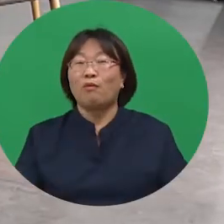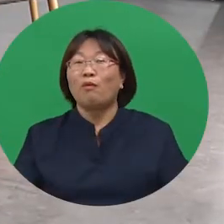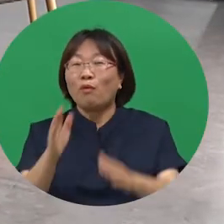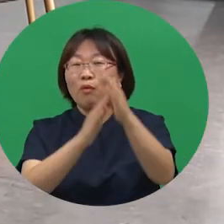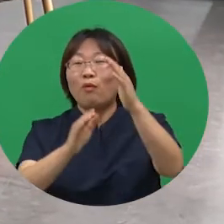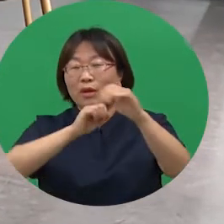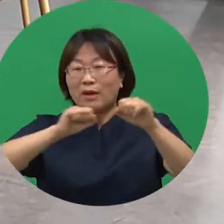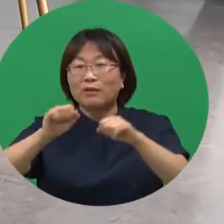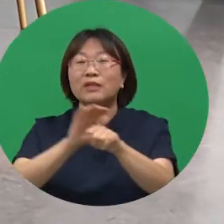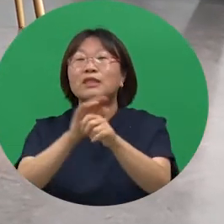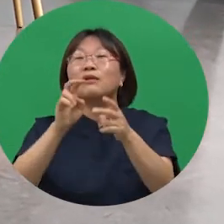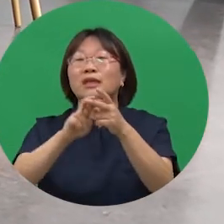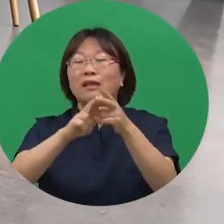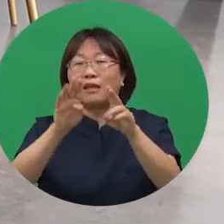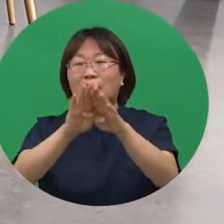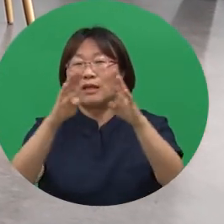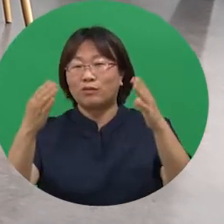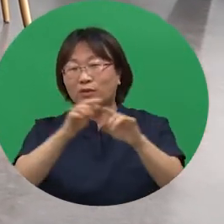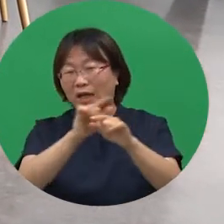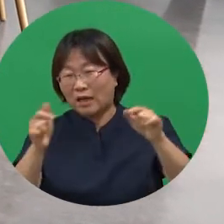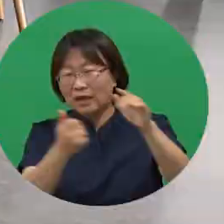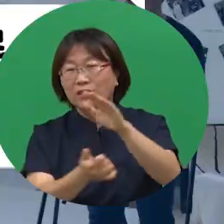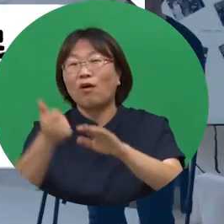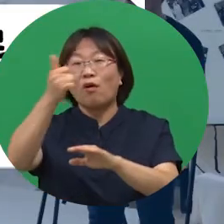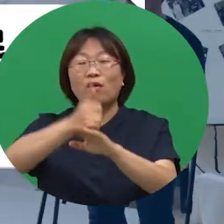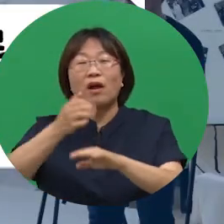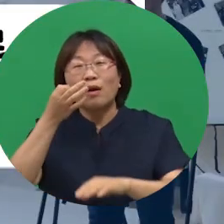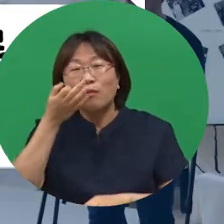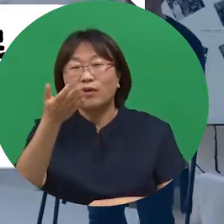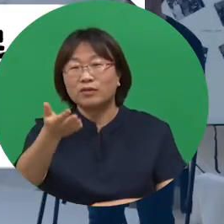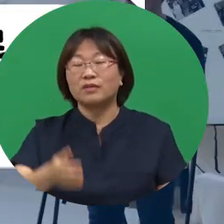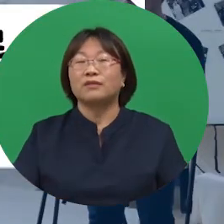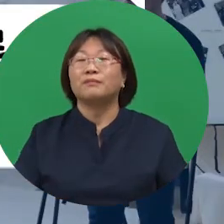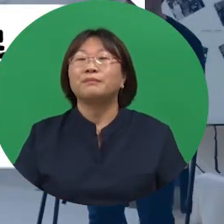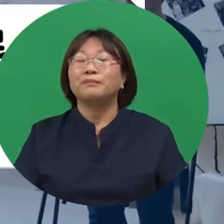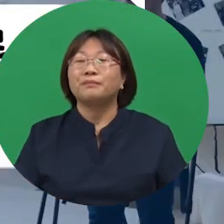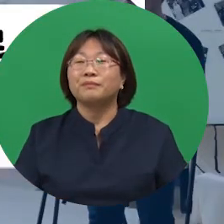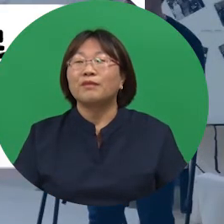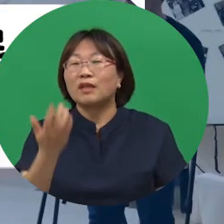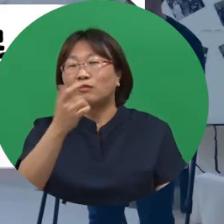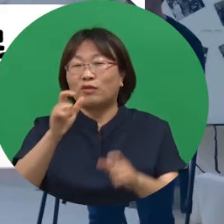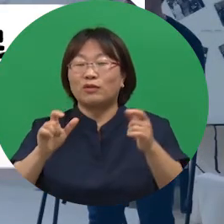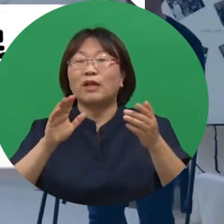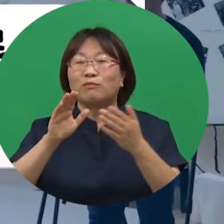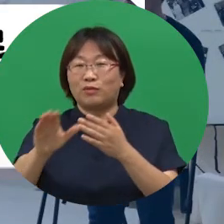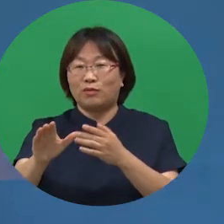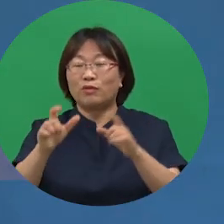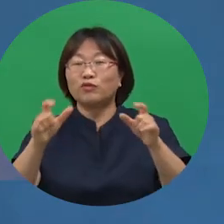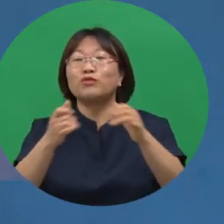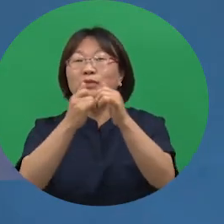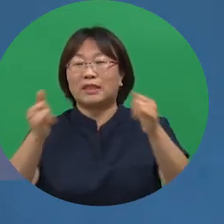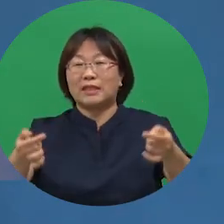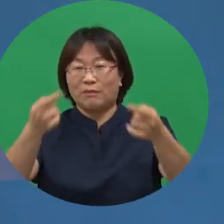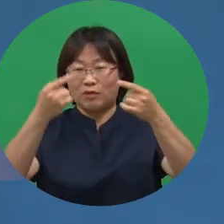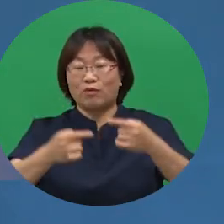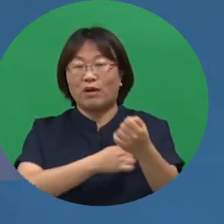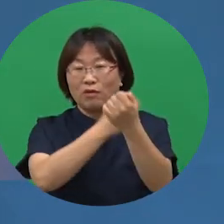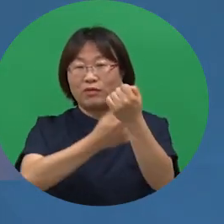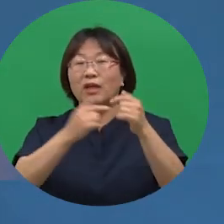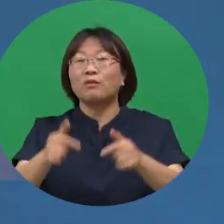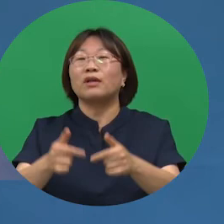지원 센터 개소 등의 다양한 성과 로 이어졌습니다 구로구는 앞으로도 주민 참여와 권한을 확대하며